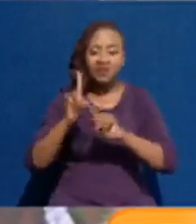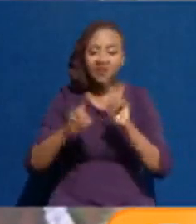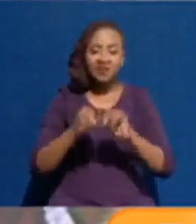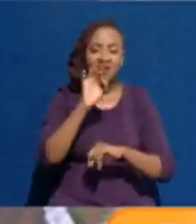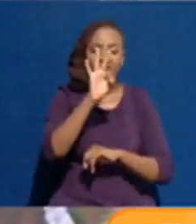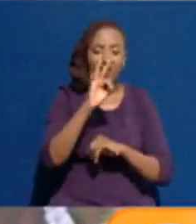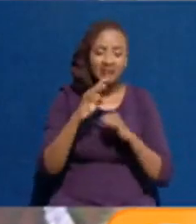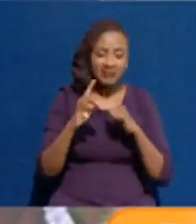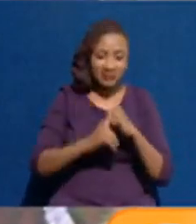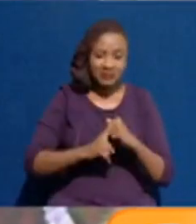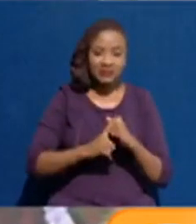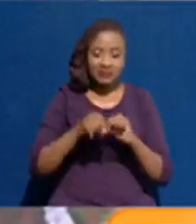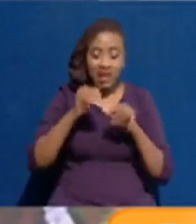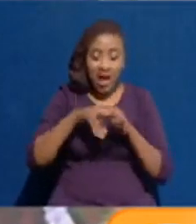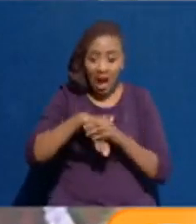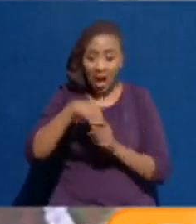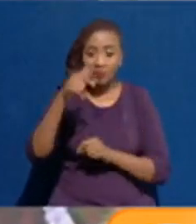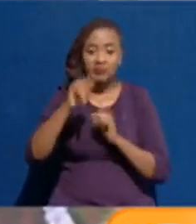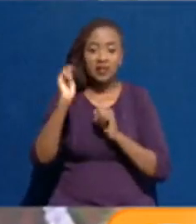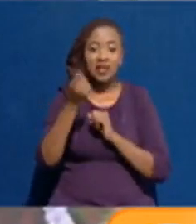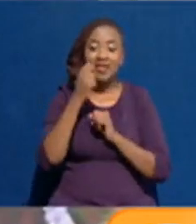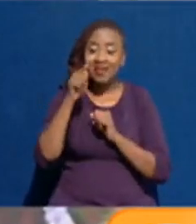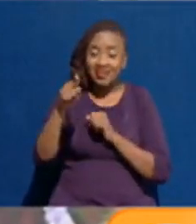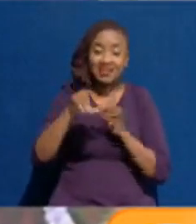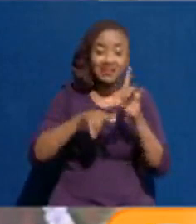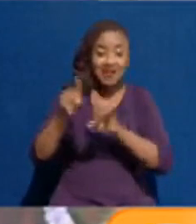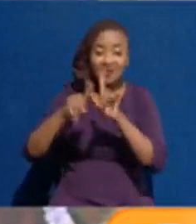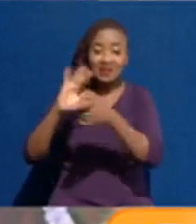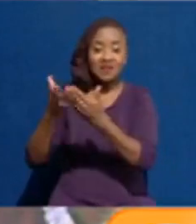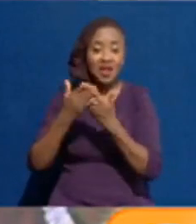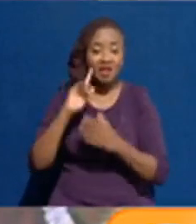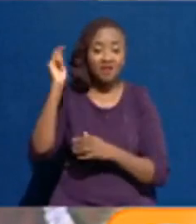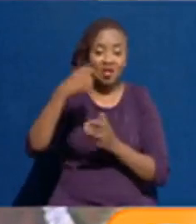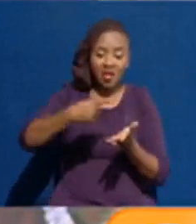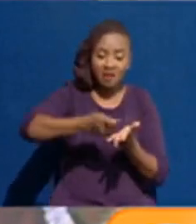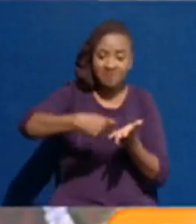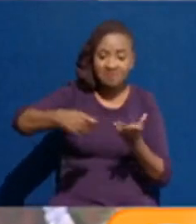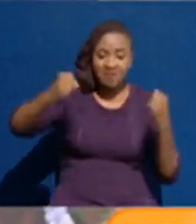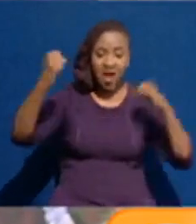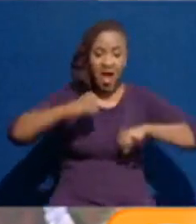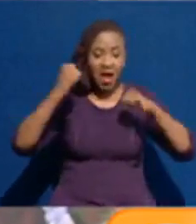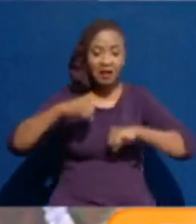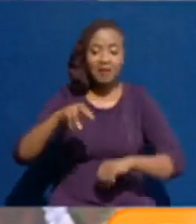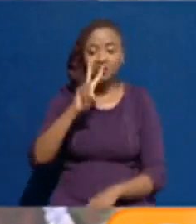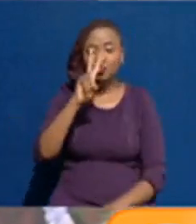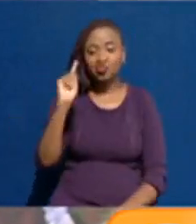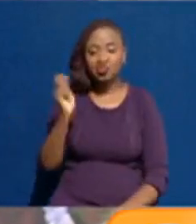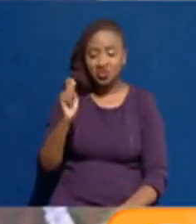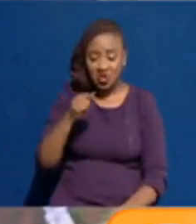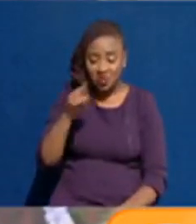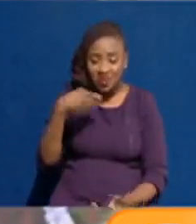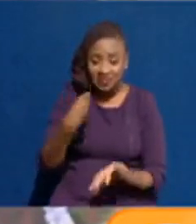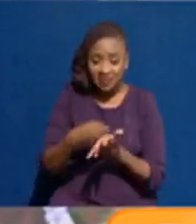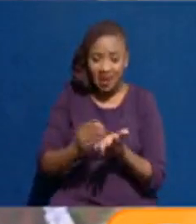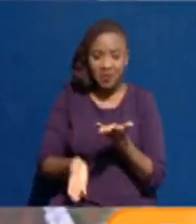ya Kenya na ambazo kwa ujumla zimewezesha taifa kutia mikataba ya hadi shilingi trilioni 2, fedha ambazo zitasaidia